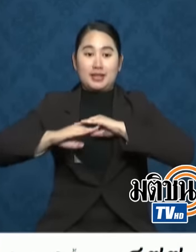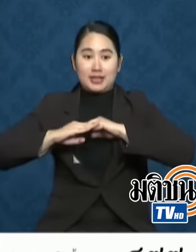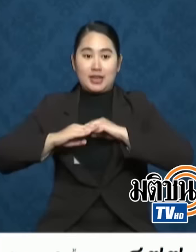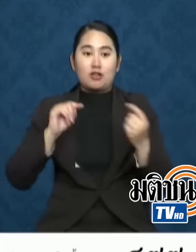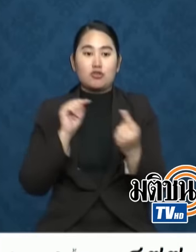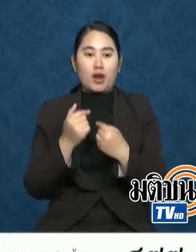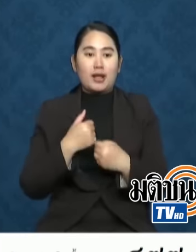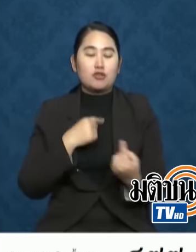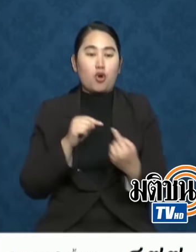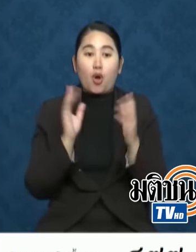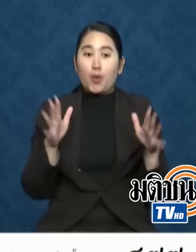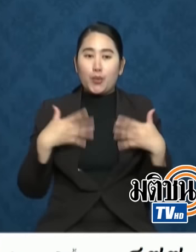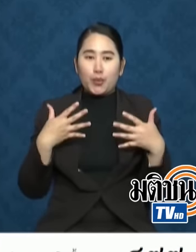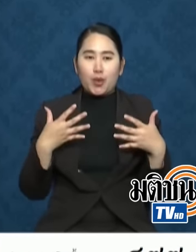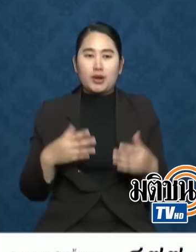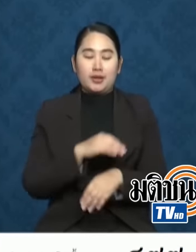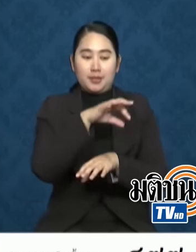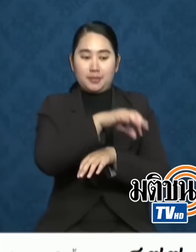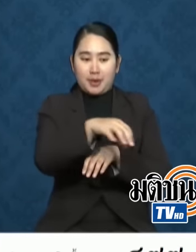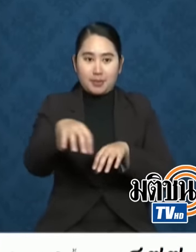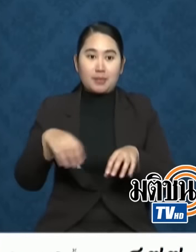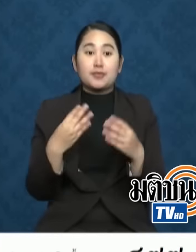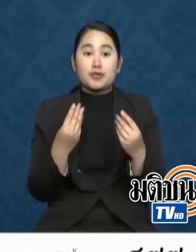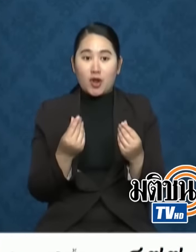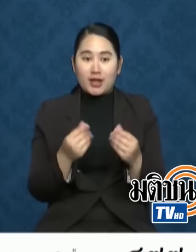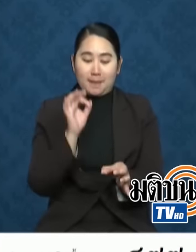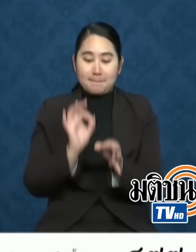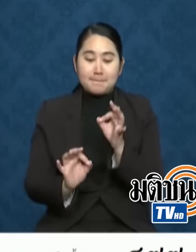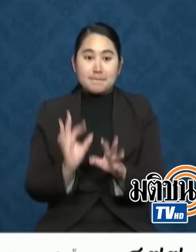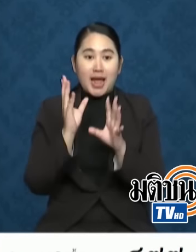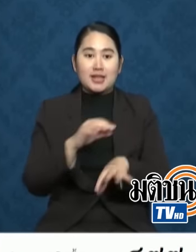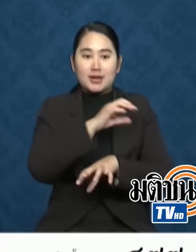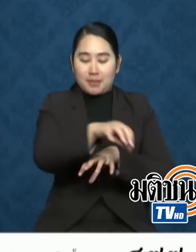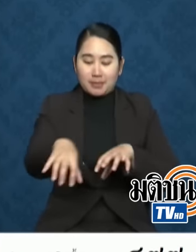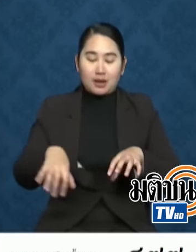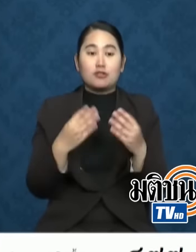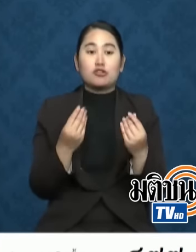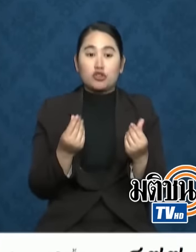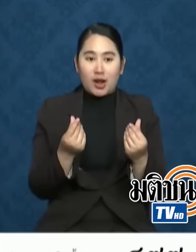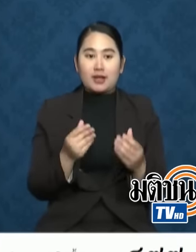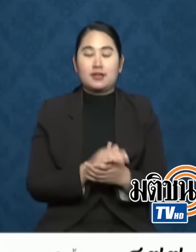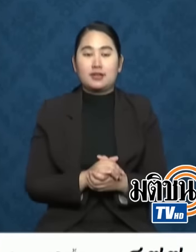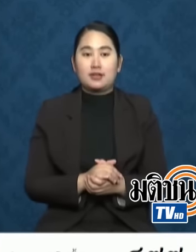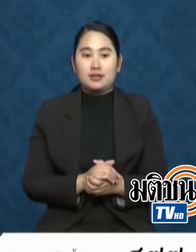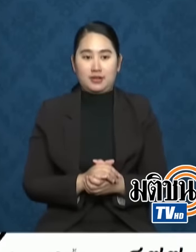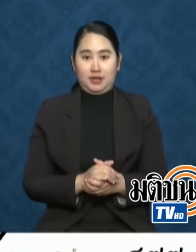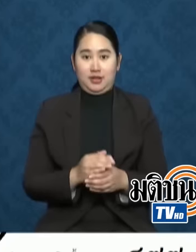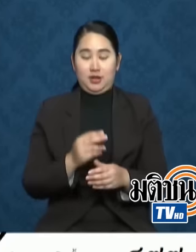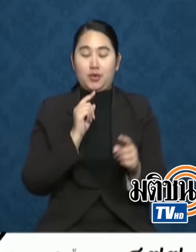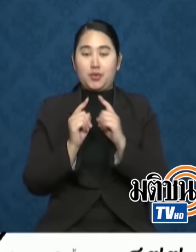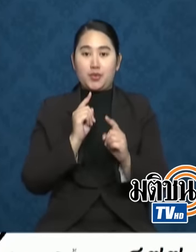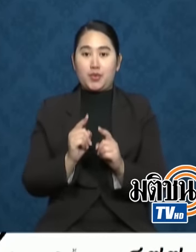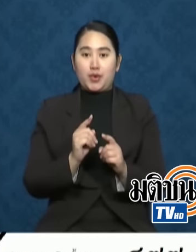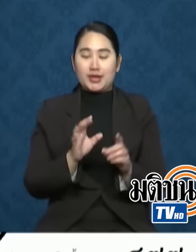าจุดความร้อนยอมให้มีมากที่สุดกี่จุดพื้นที่เผาไหม้เรามียอมให้มีมากที่สุดกี่ไร่สร้างความมุ่งมั่น